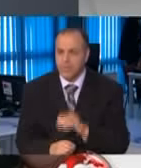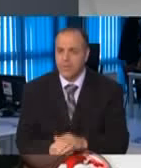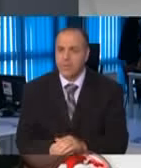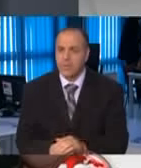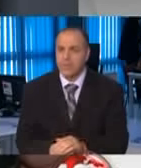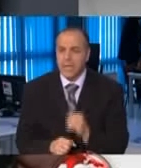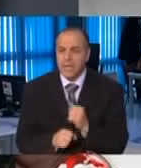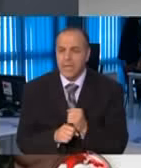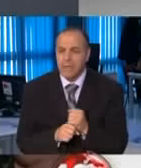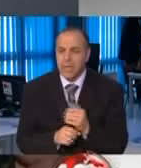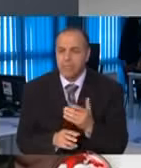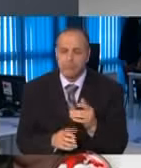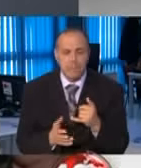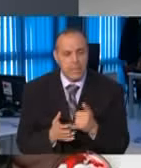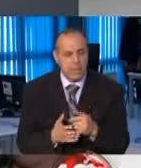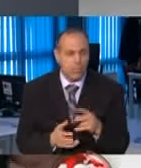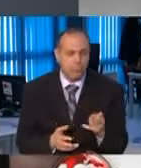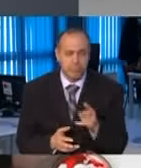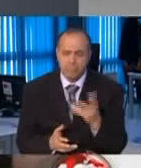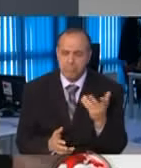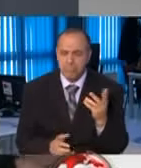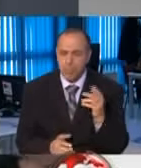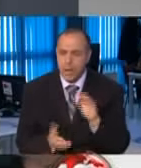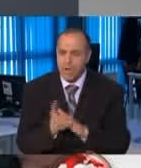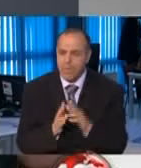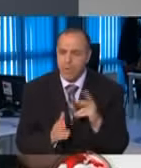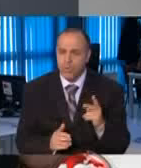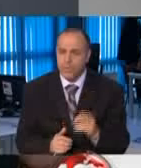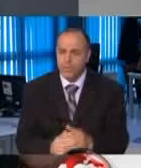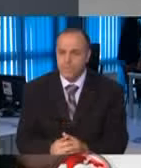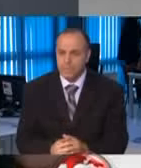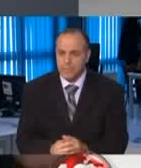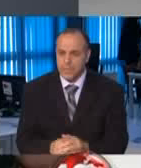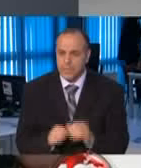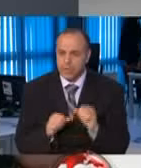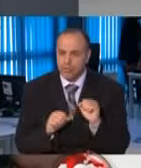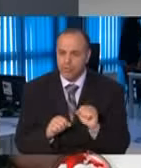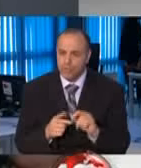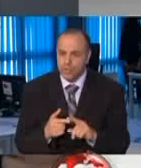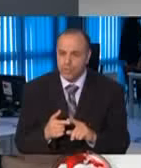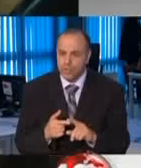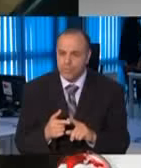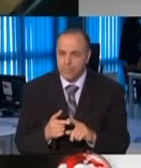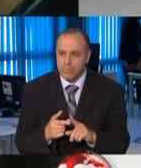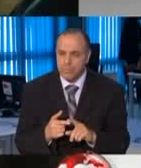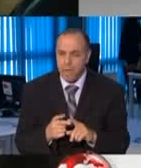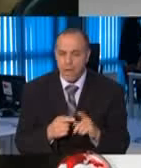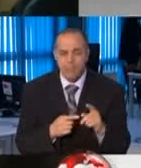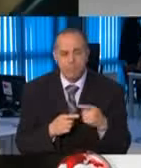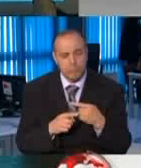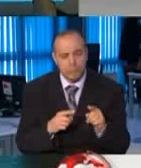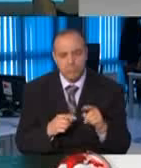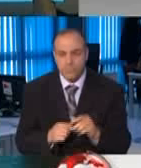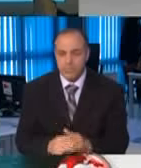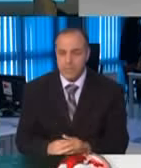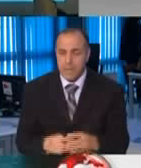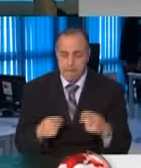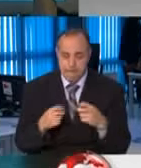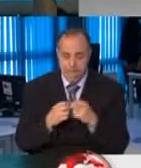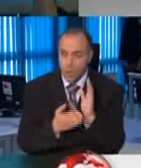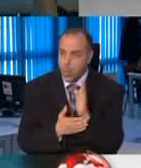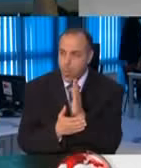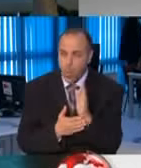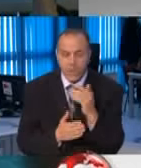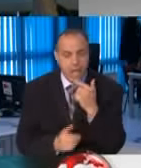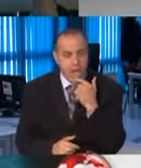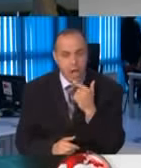من انتاج سواء المدينه او من انتاج منظمه اخرى اللي هي تنجم تكون معناتها لي ديفيرون ديبارتمون. معرض الحيتانيات